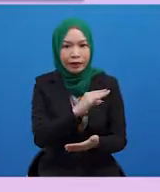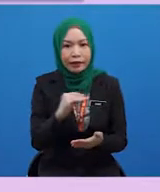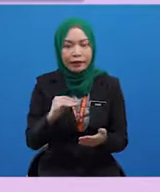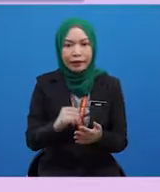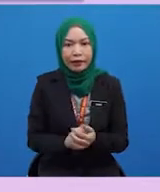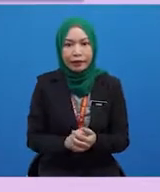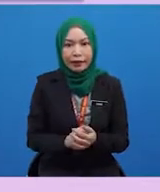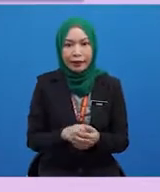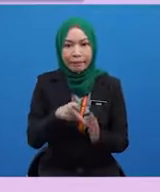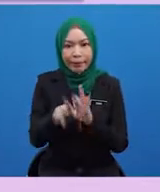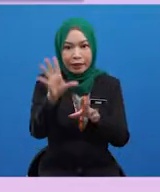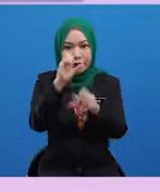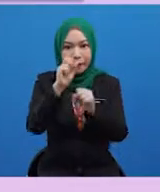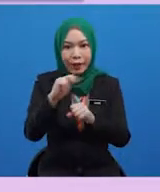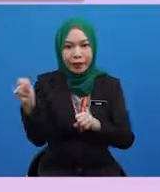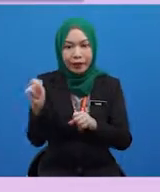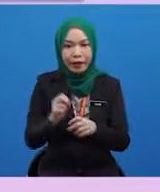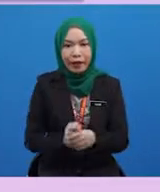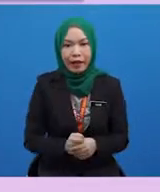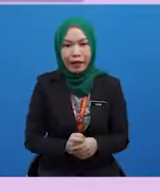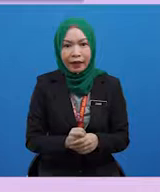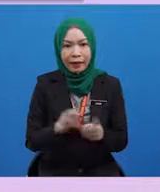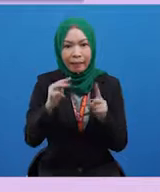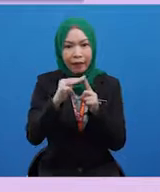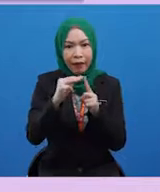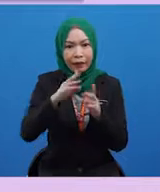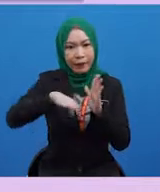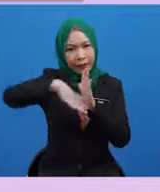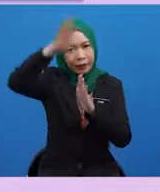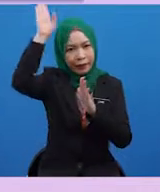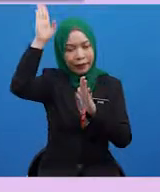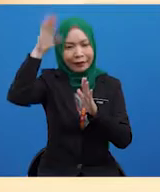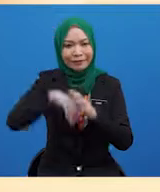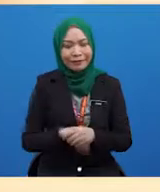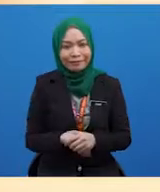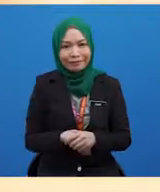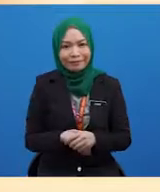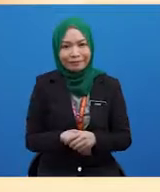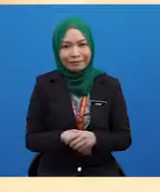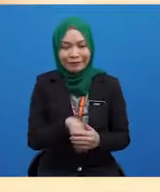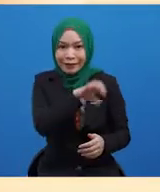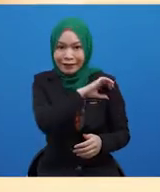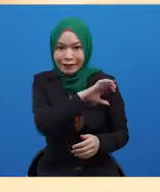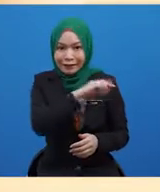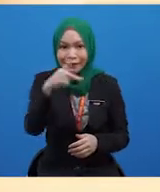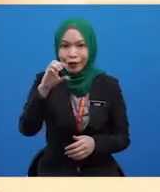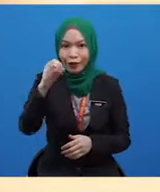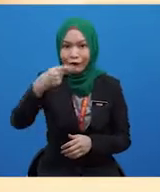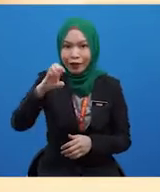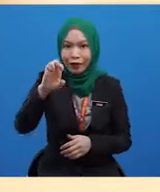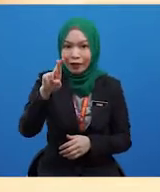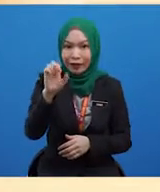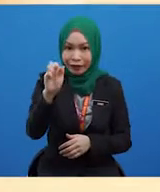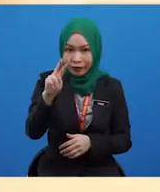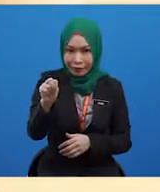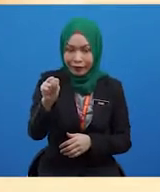prestasi mata pelajaran bahasa Melayu pelajar di sekolah itu meningkat. Ciri koheren dalam petikan ini